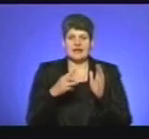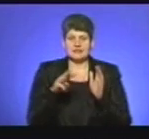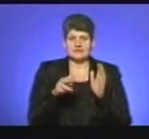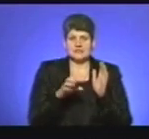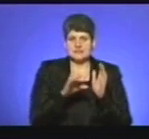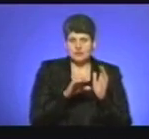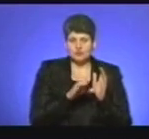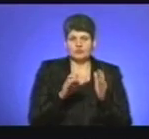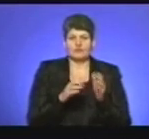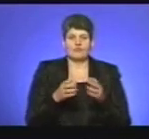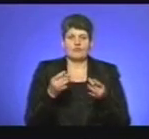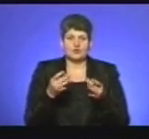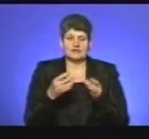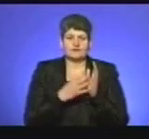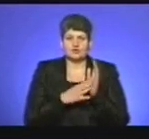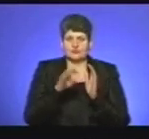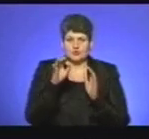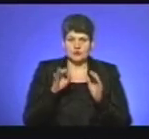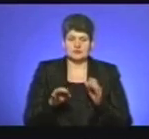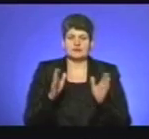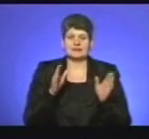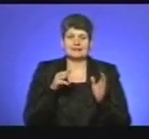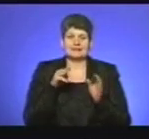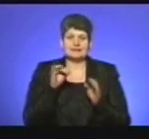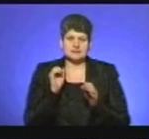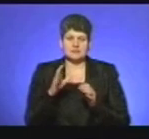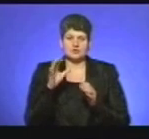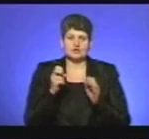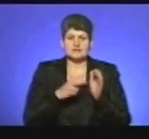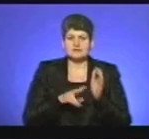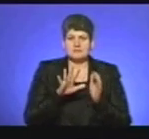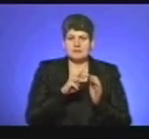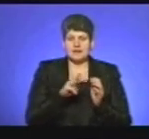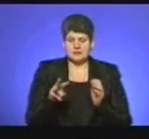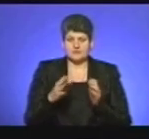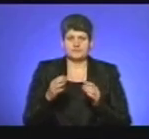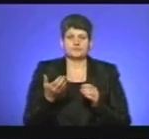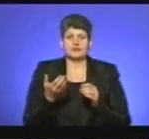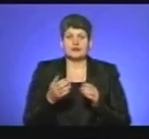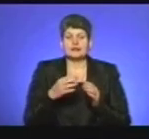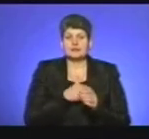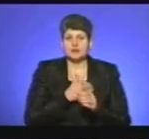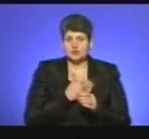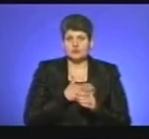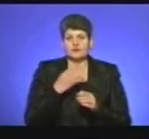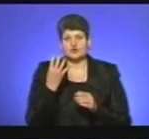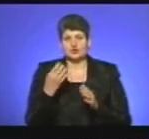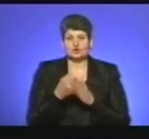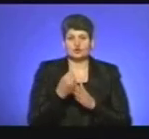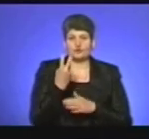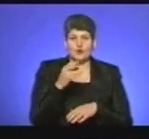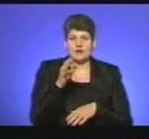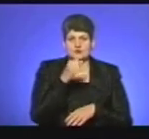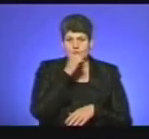Вологість повітря – 90%, атмосферний тиск – 735 міліметрів ртутного стовпчика. Температура повітря – від 4 до 2